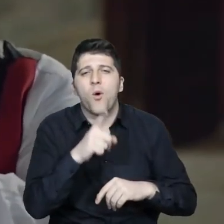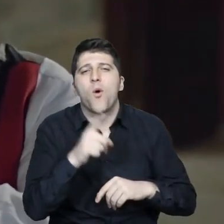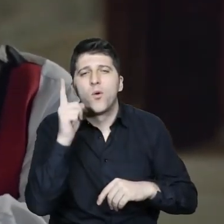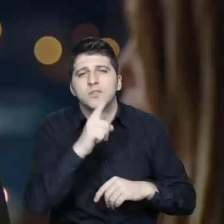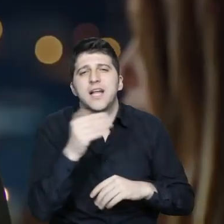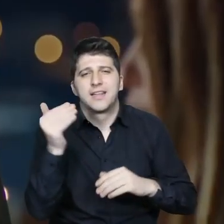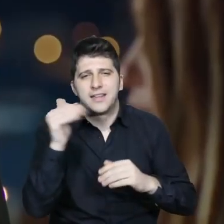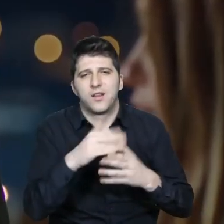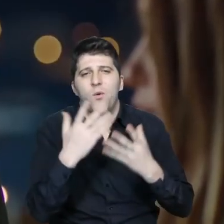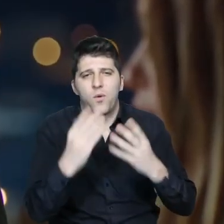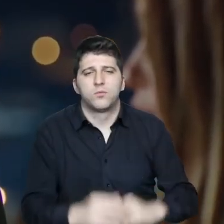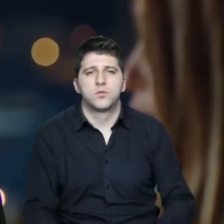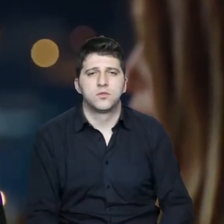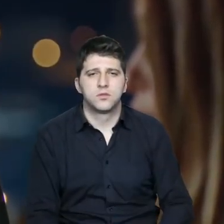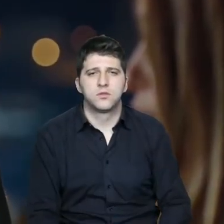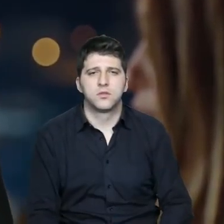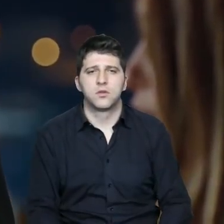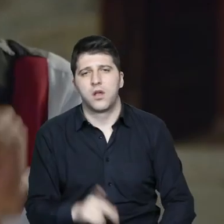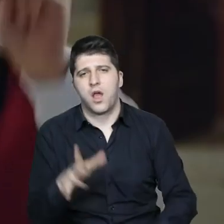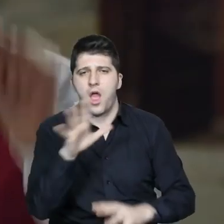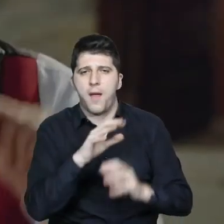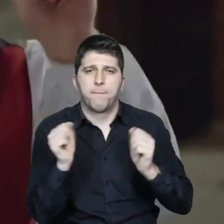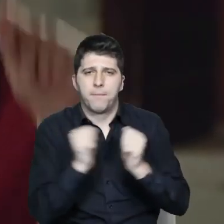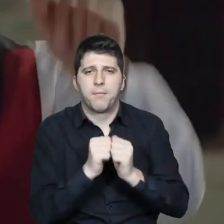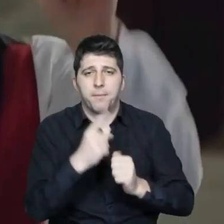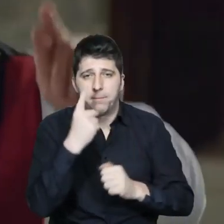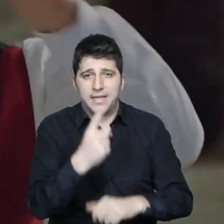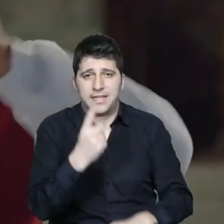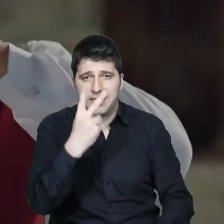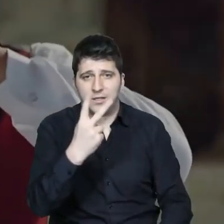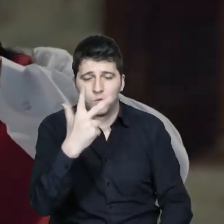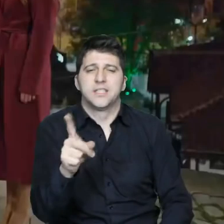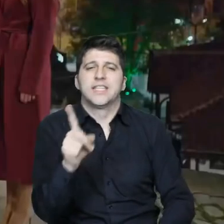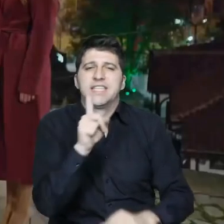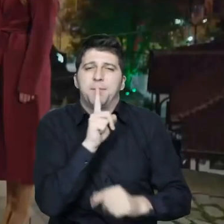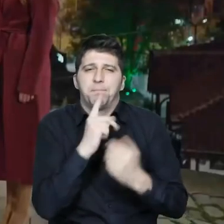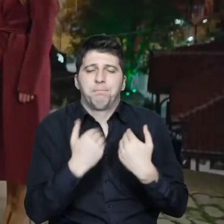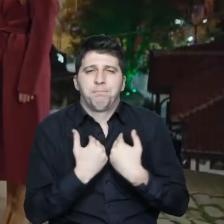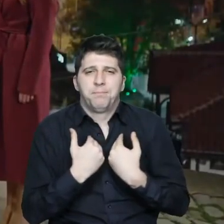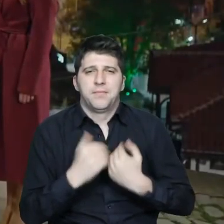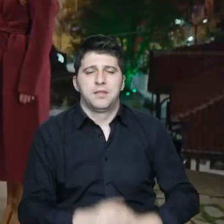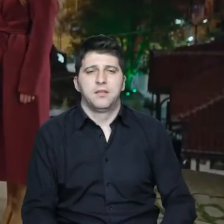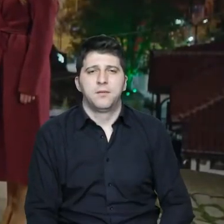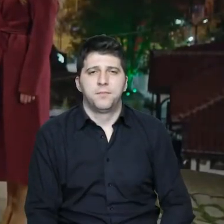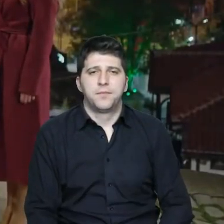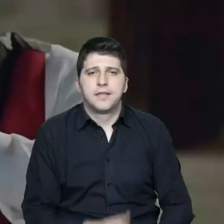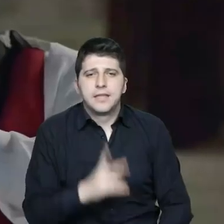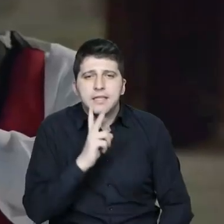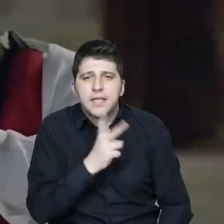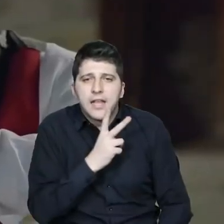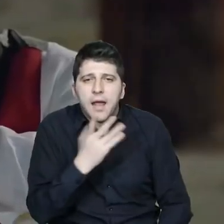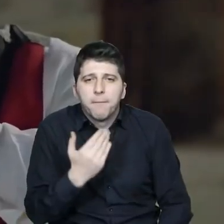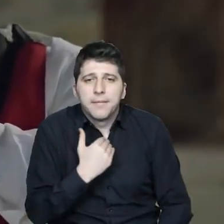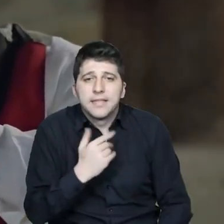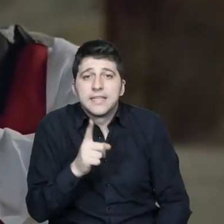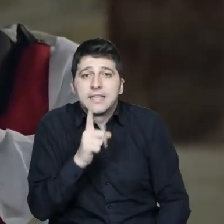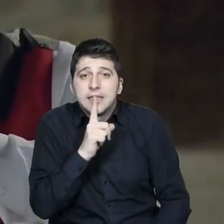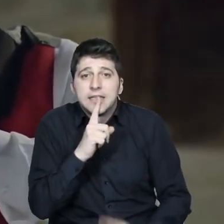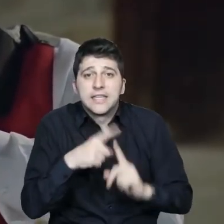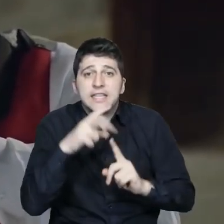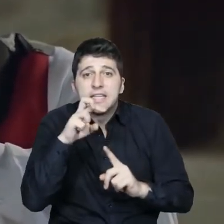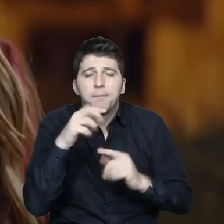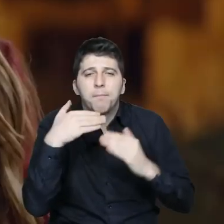etmek için şey yapmış. O zaman hep birlikte 1, 2, 3 tıp. Yengem,